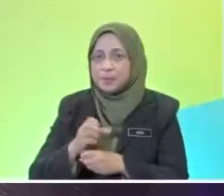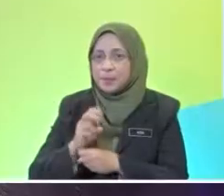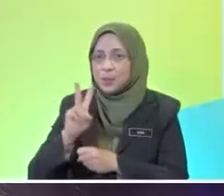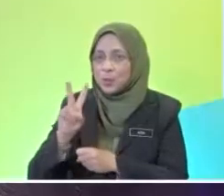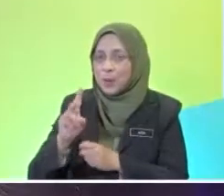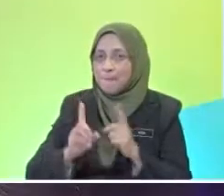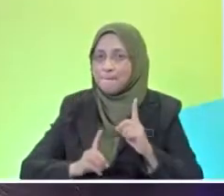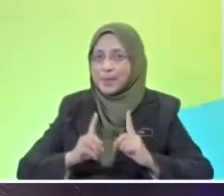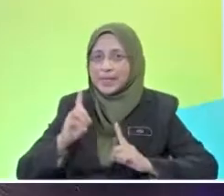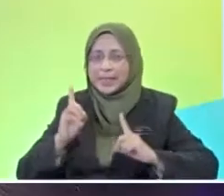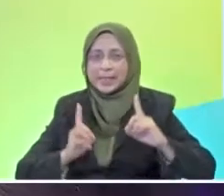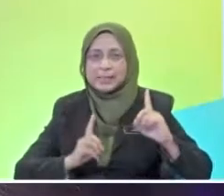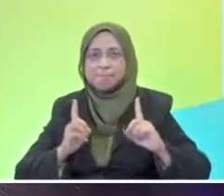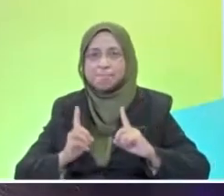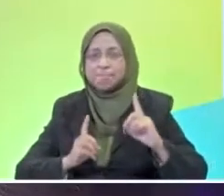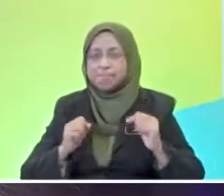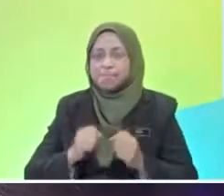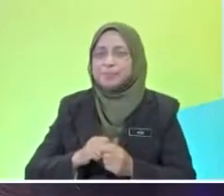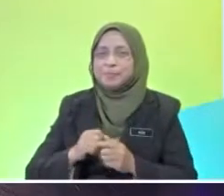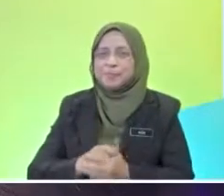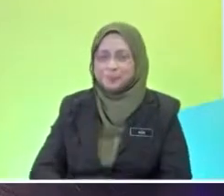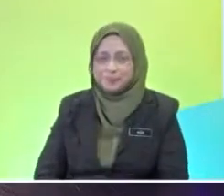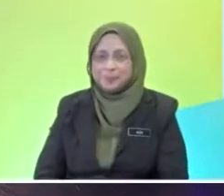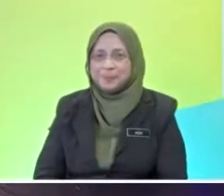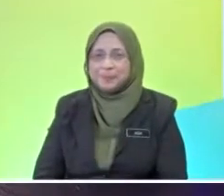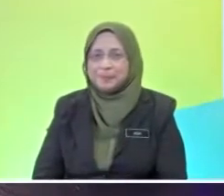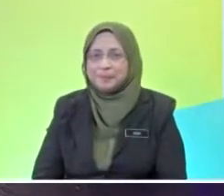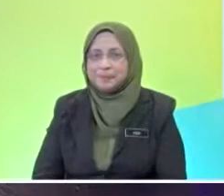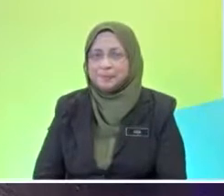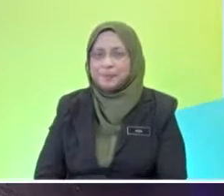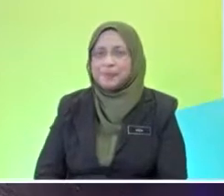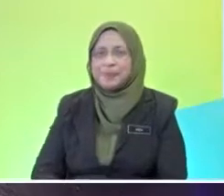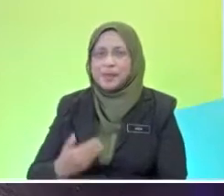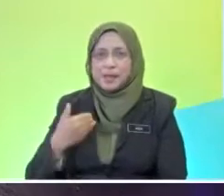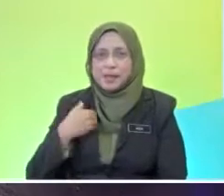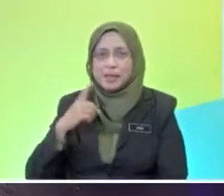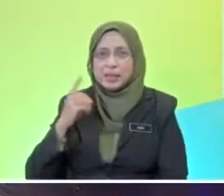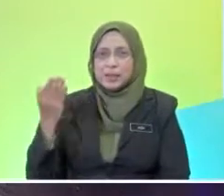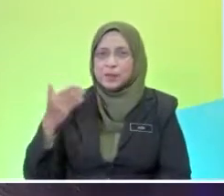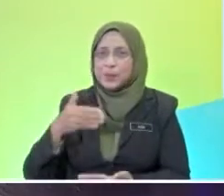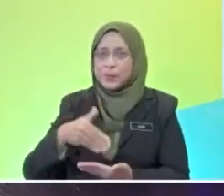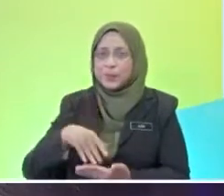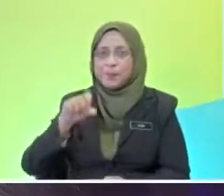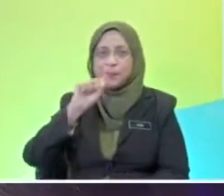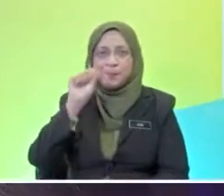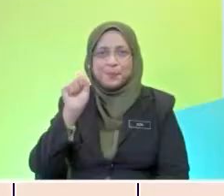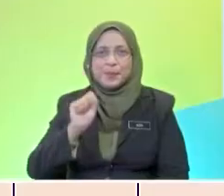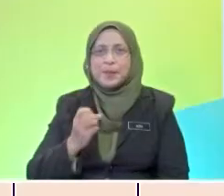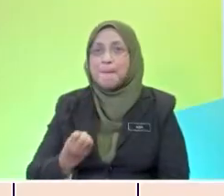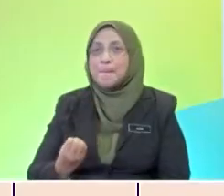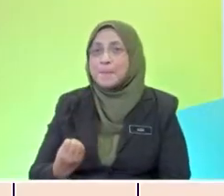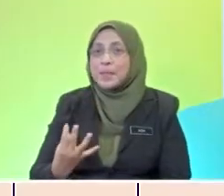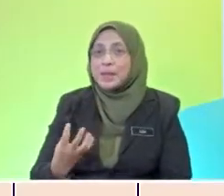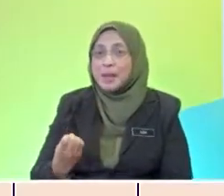Sekarang ni kita nak bagi berlaku adil kepada semua murid-murid kita. Ada satu soalan bonus yang tertera pada skrin.